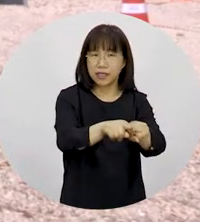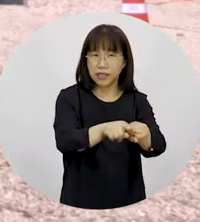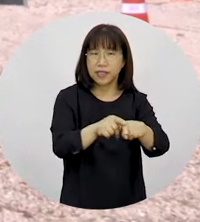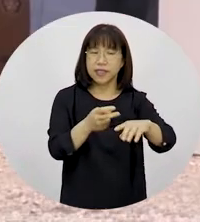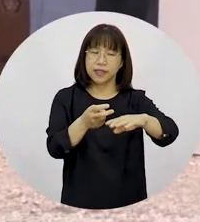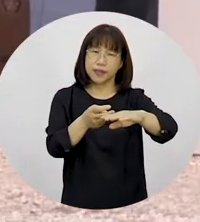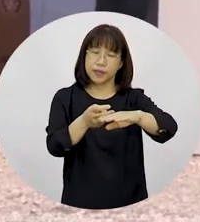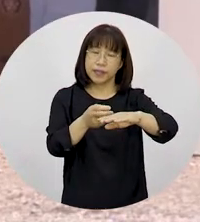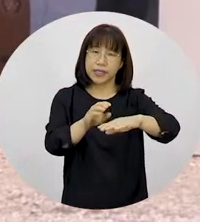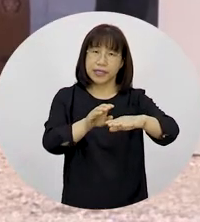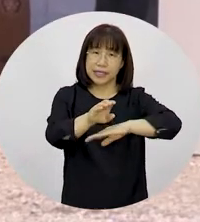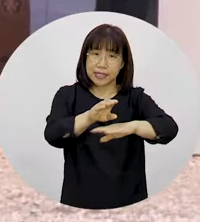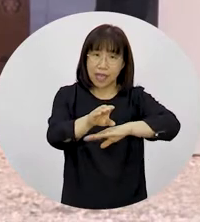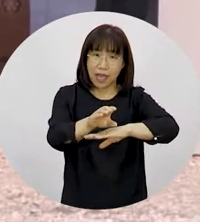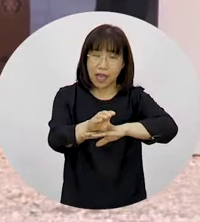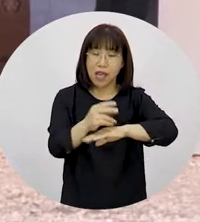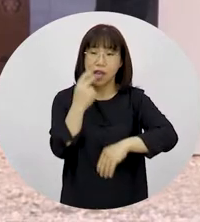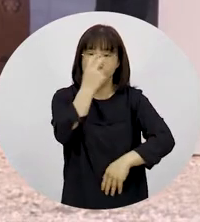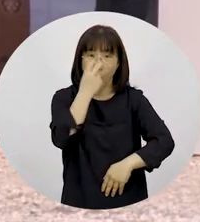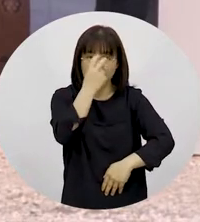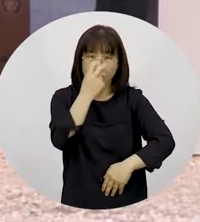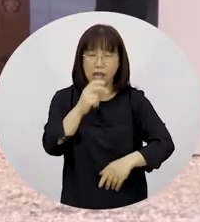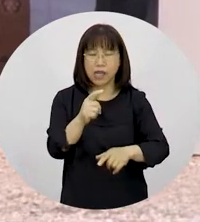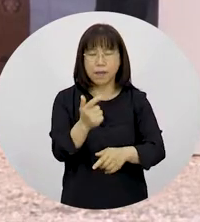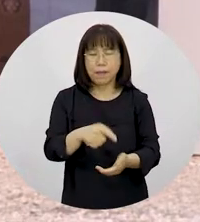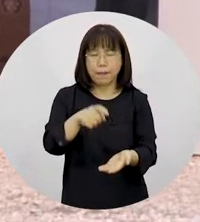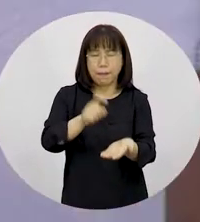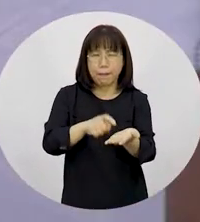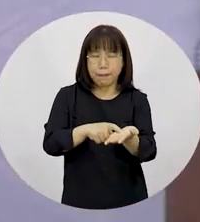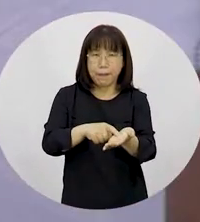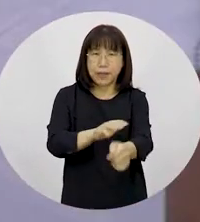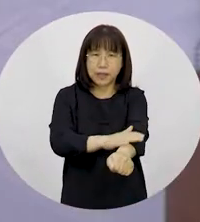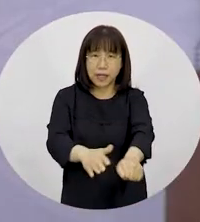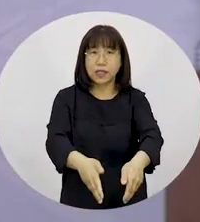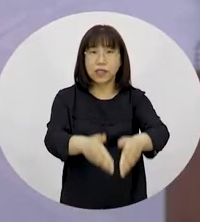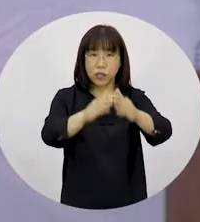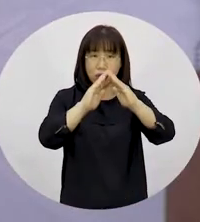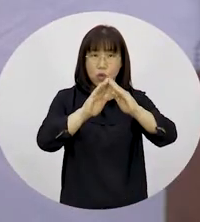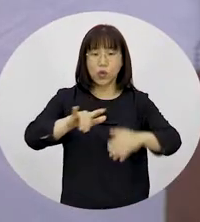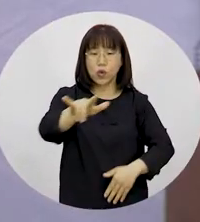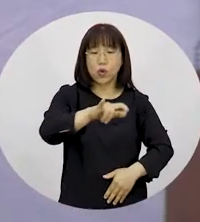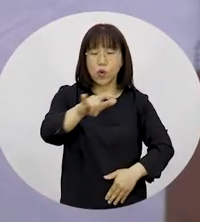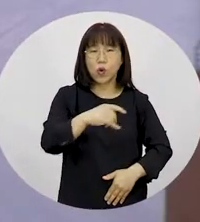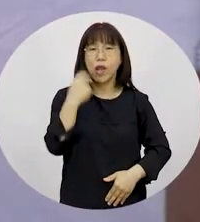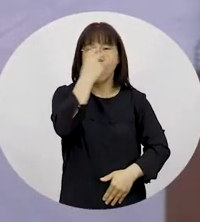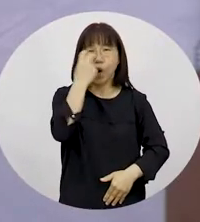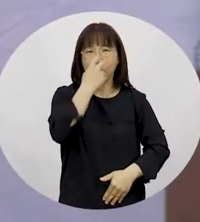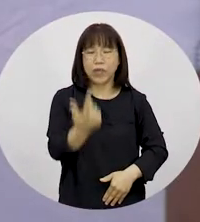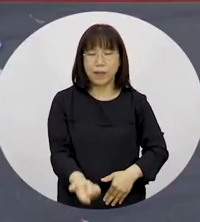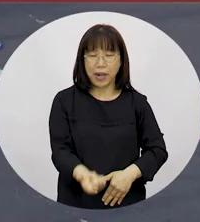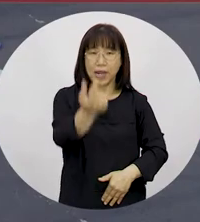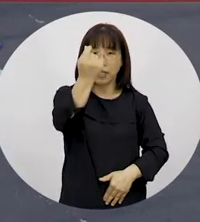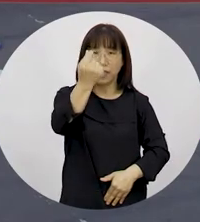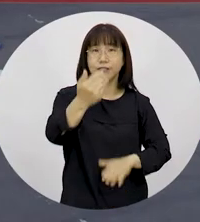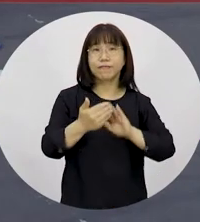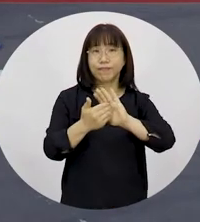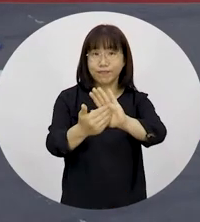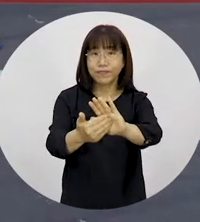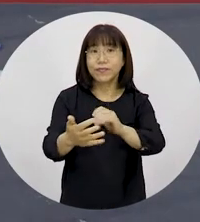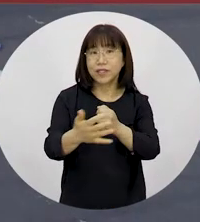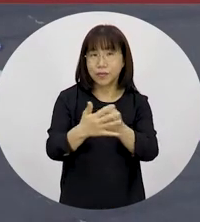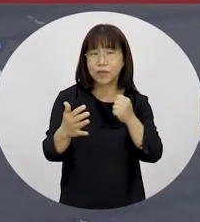협업으로 승차 검진과 도보 용선 * 진료소를 발빠르게 설치하고 코론 알고 검사에 박차를 가하는 등